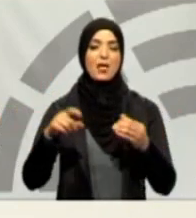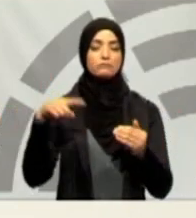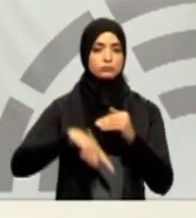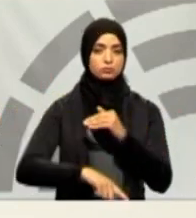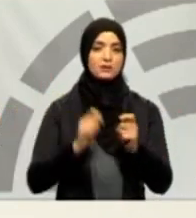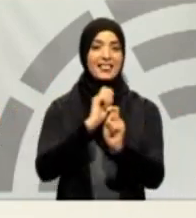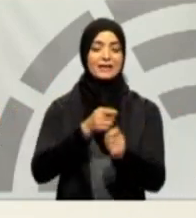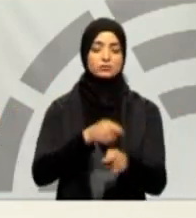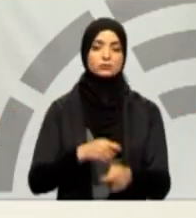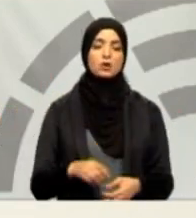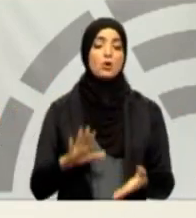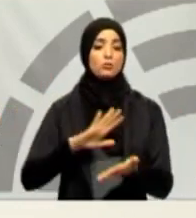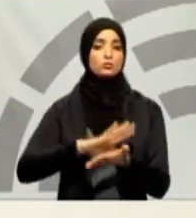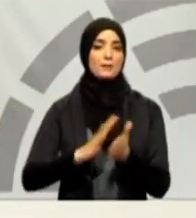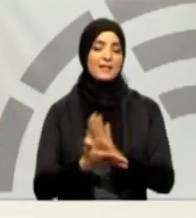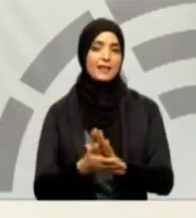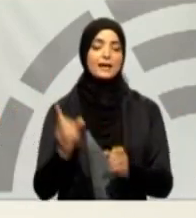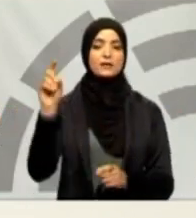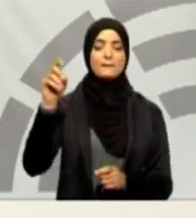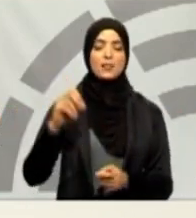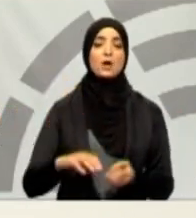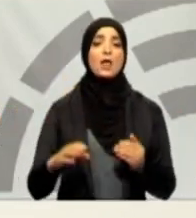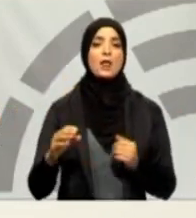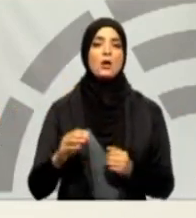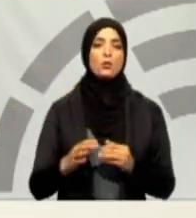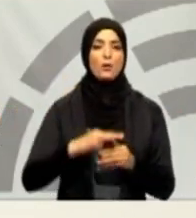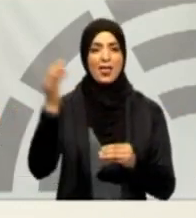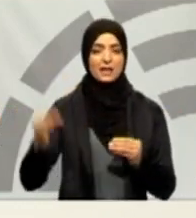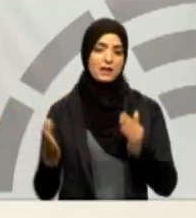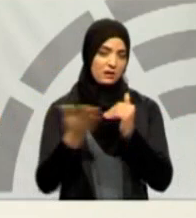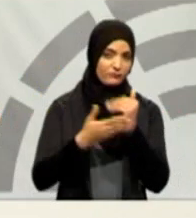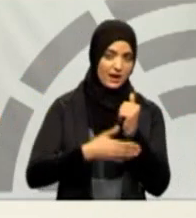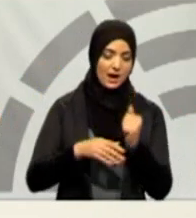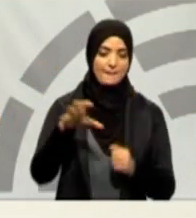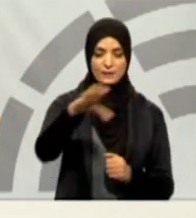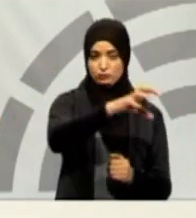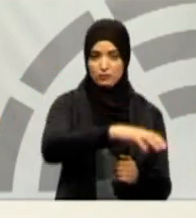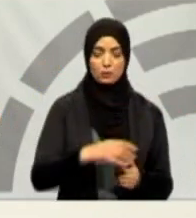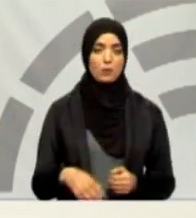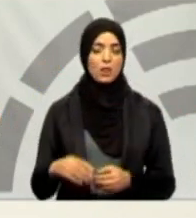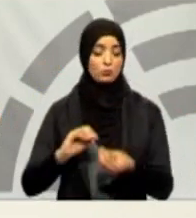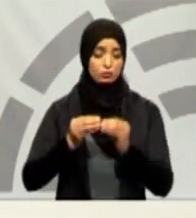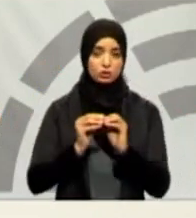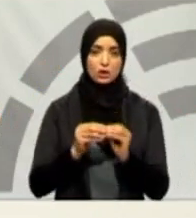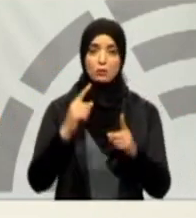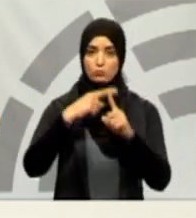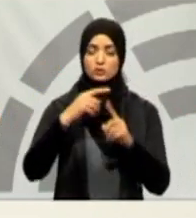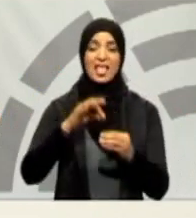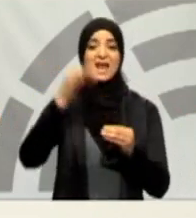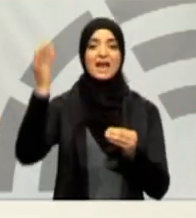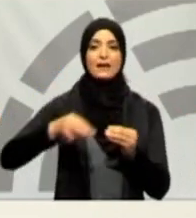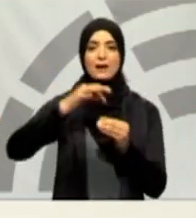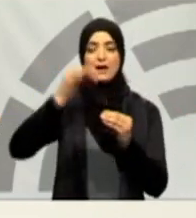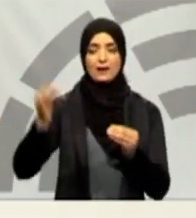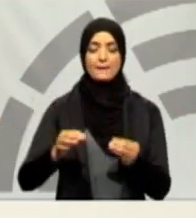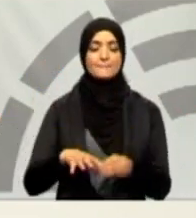الجمعيات المائيه والاصراع بانقاذ الفلاحه بالجهه ومن المشاغل التي نحرص الى ايجاد حلول لها